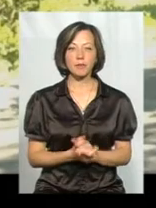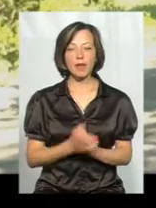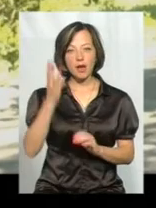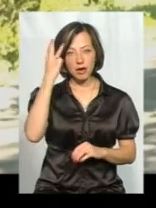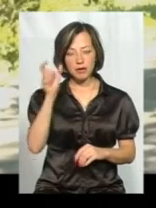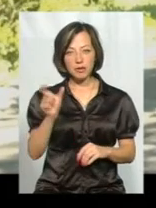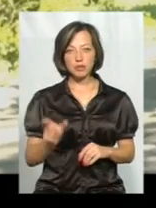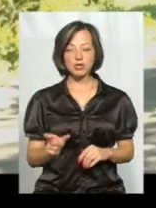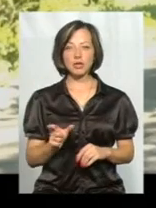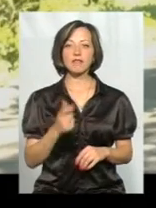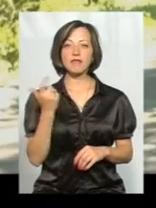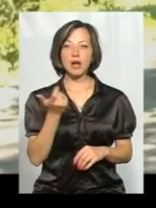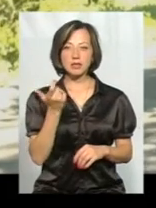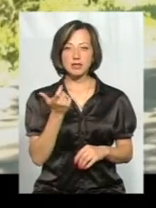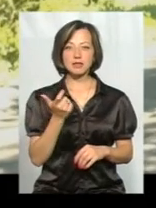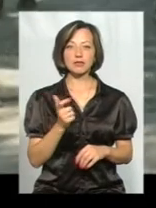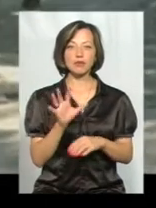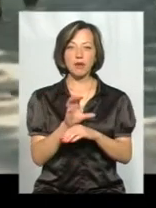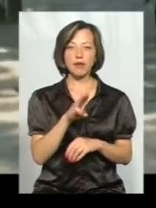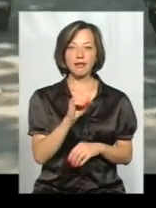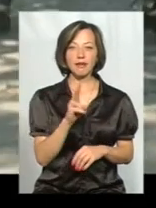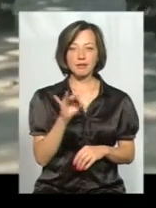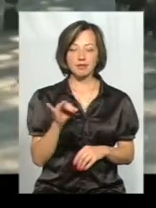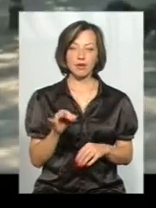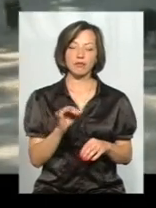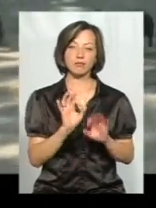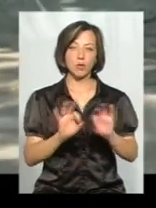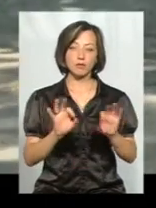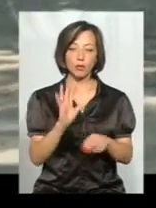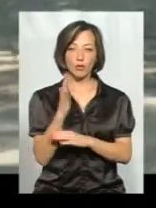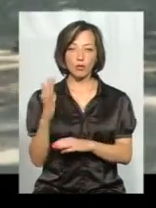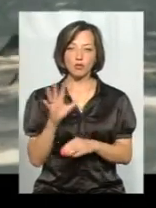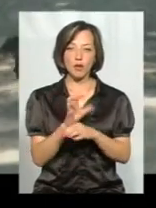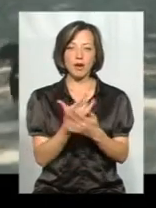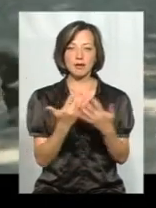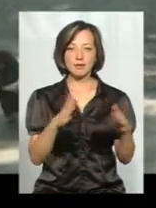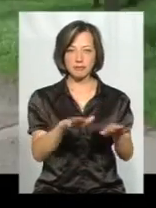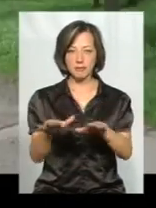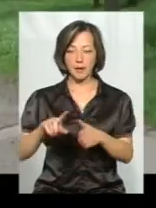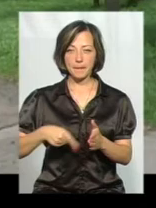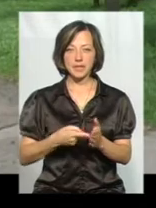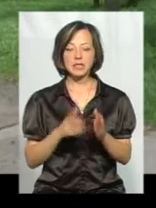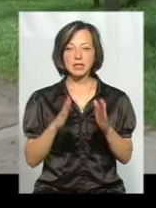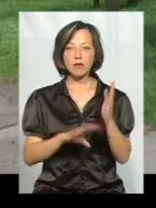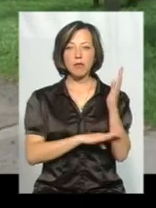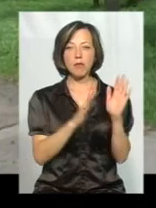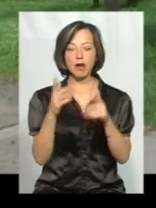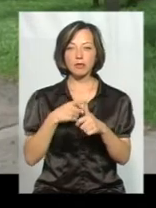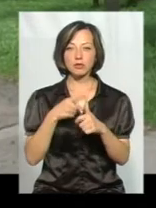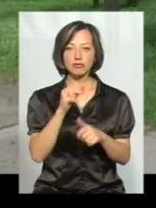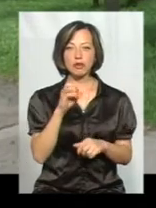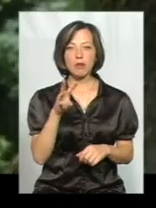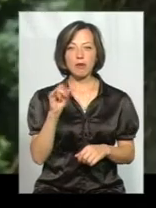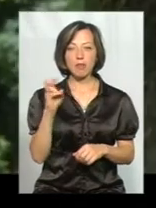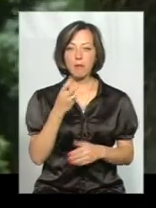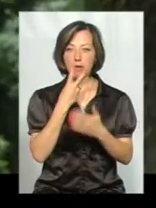Хмельничанка Галина Батулінська – власниця такси «Фані». Розповідає, прогулюється з собакою на різних локаціях міста. Та тільки у парку імені Чекмана